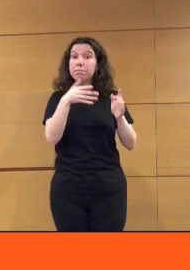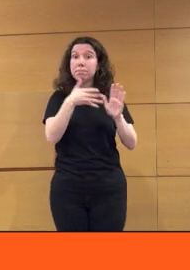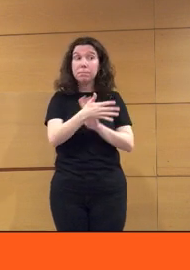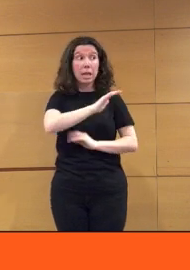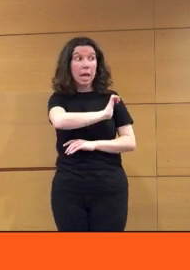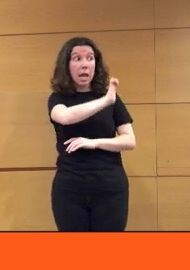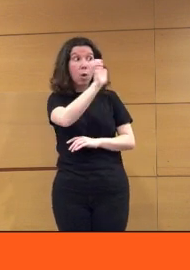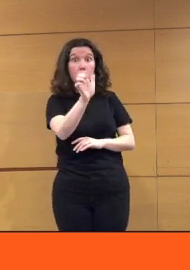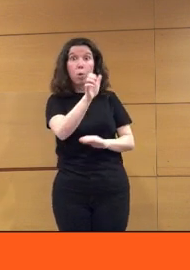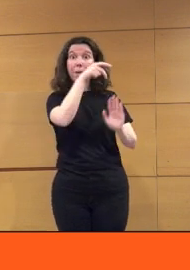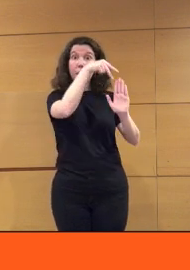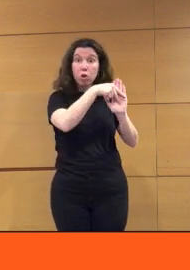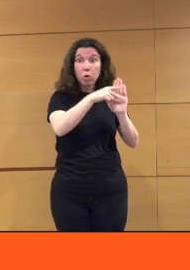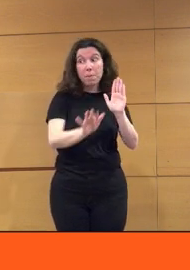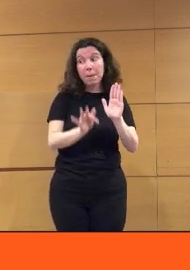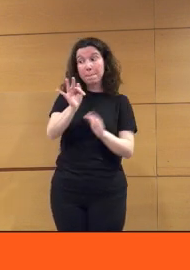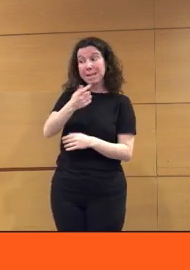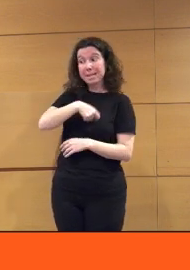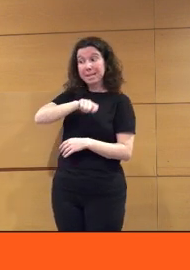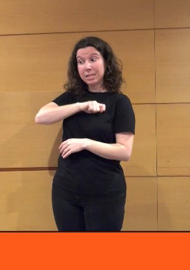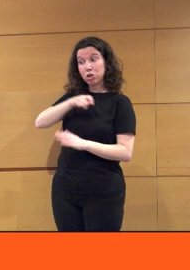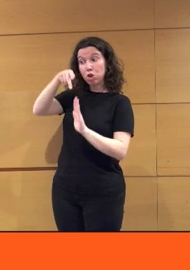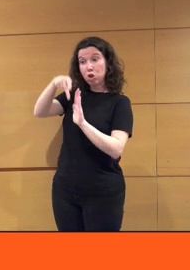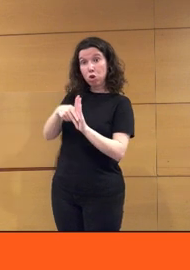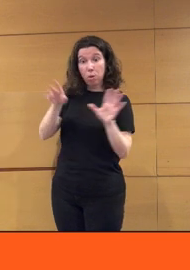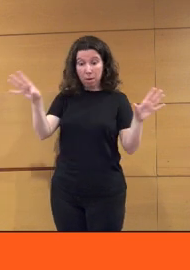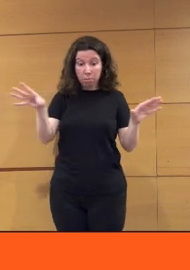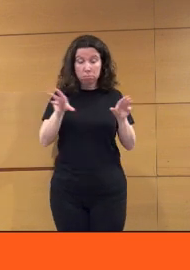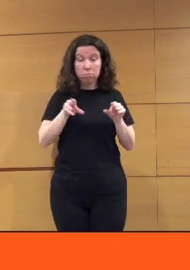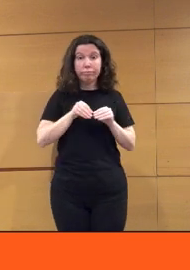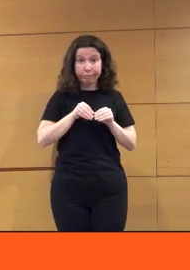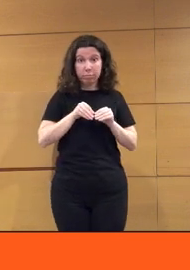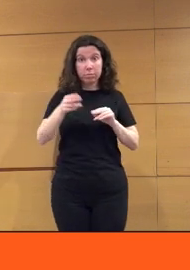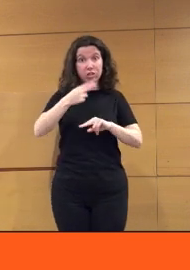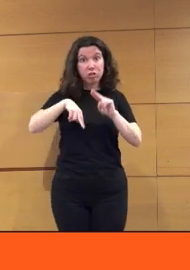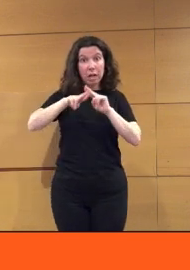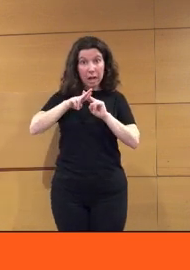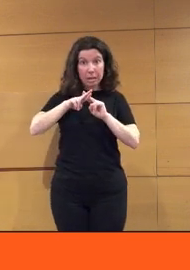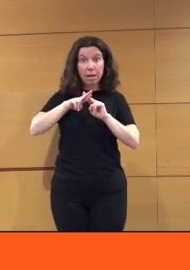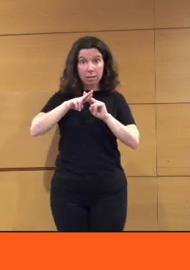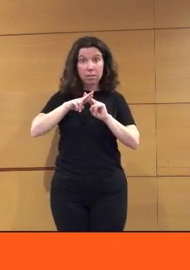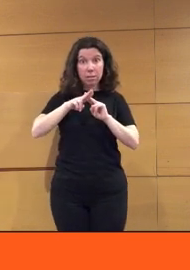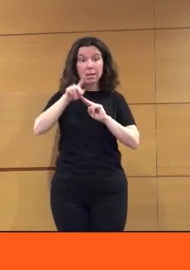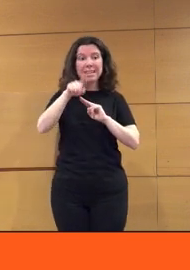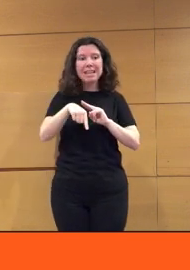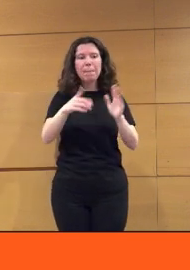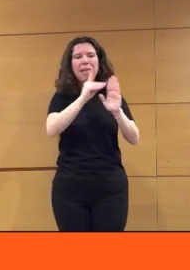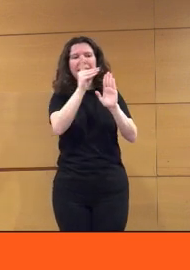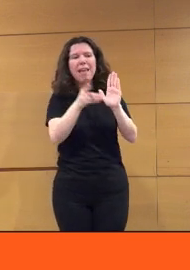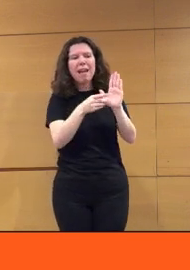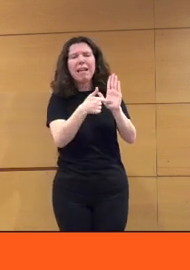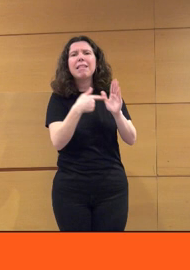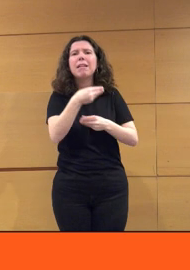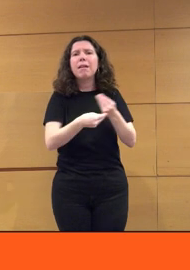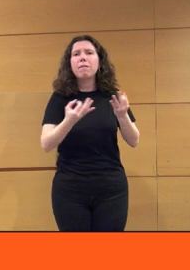europea i estatal a l'Administració de la Generalitat, el que fa és regular els instruments i